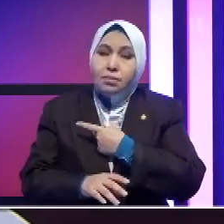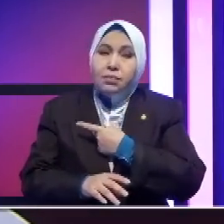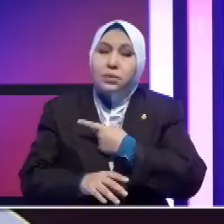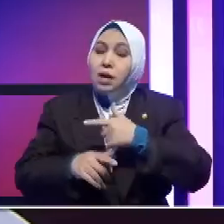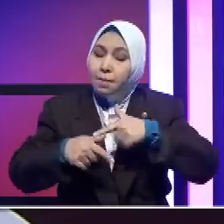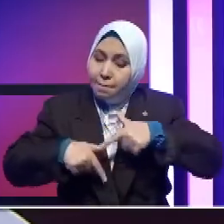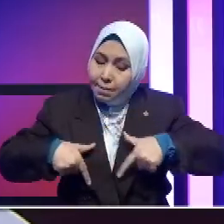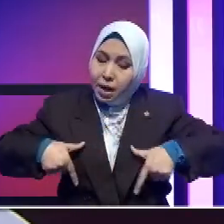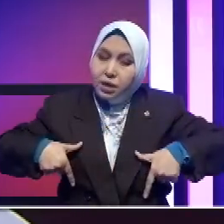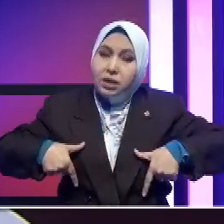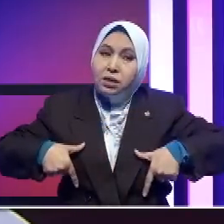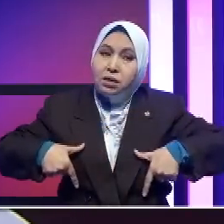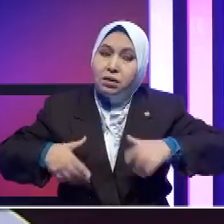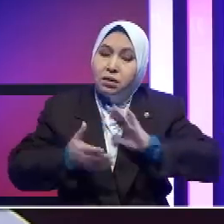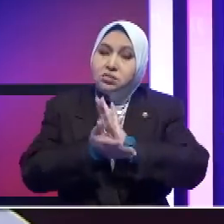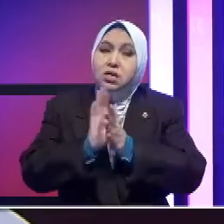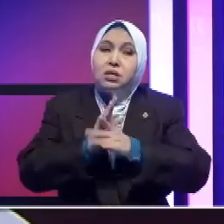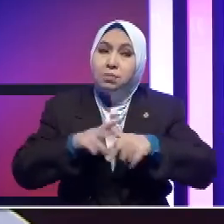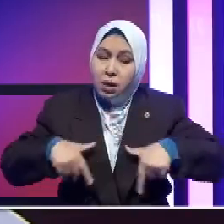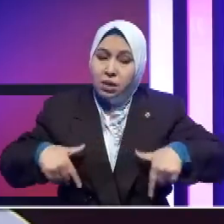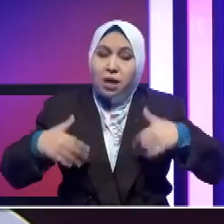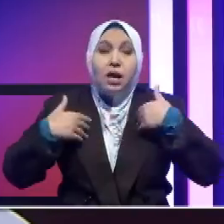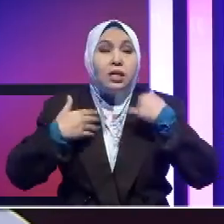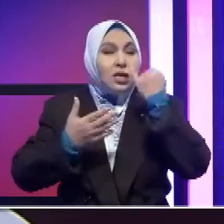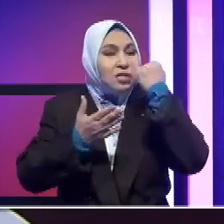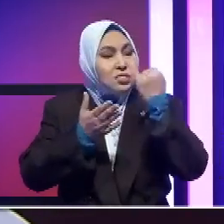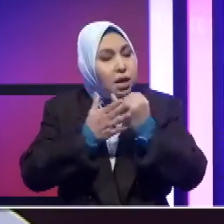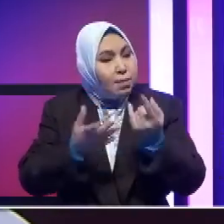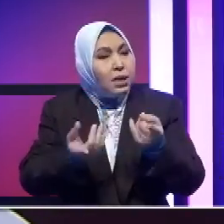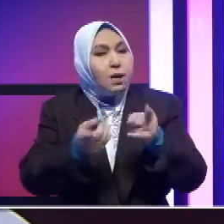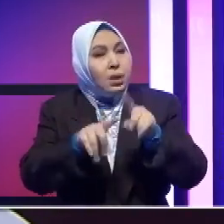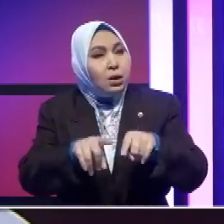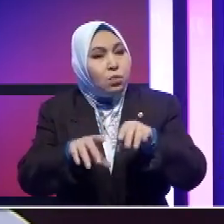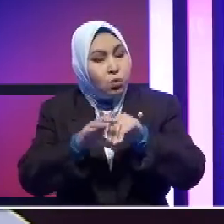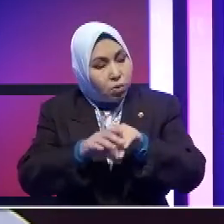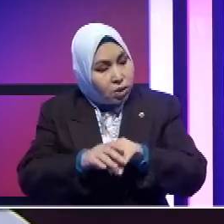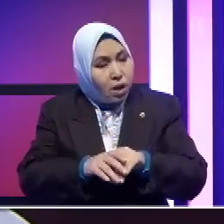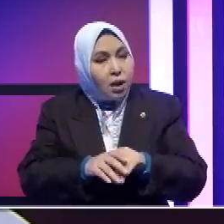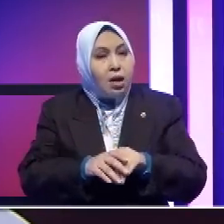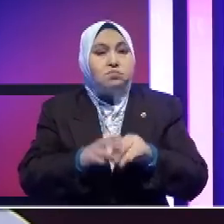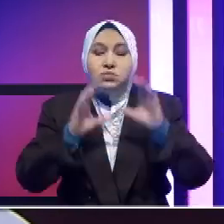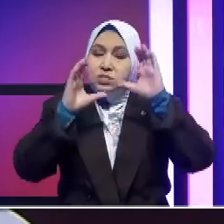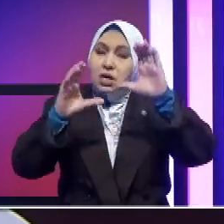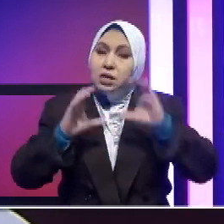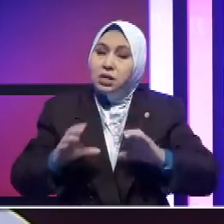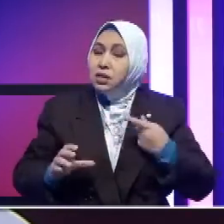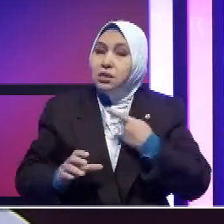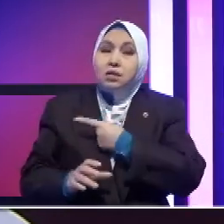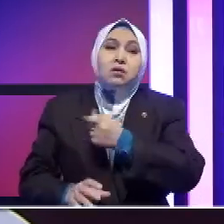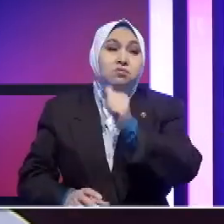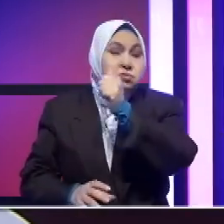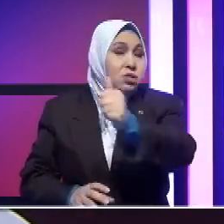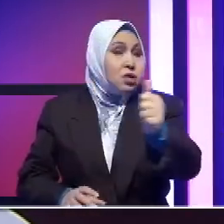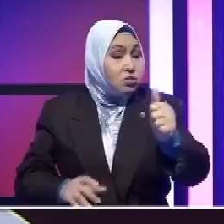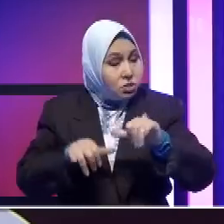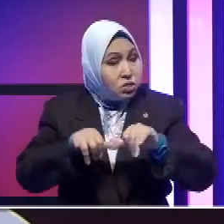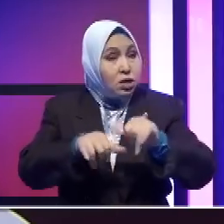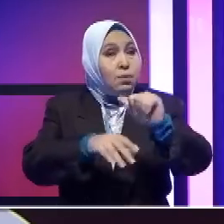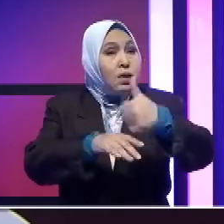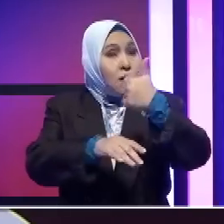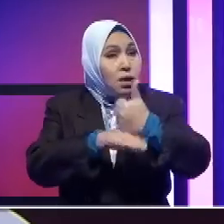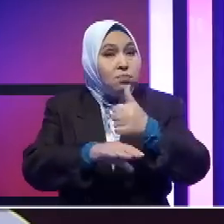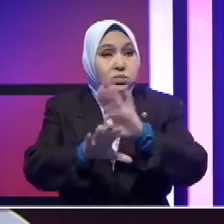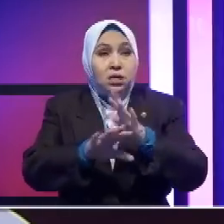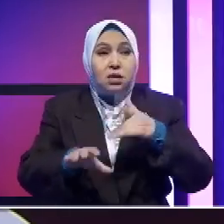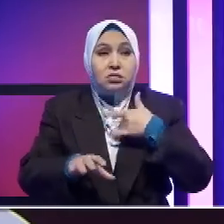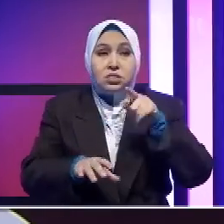berani, ya, bila kita melihat ada kezaliman yang berlaku dalam kapasiti cara kita masing-masing, masih lagi beradab. Jangan sampai orang rasa